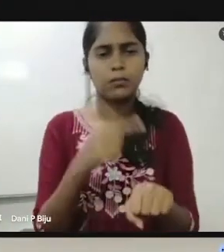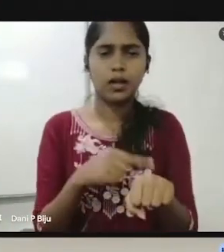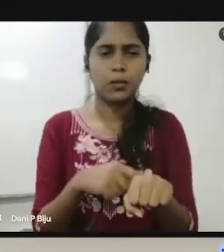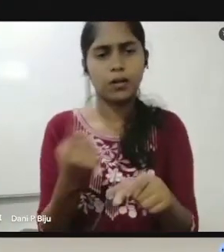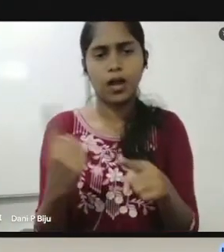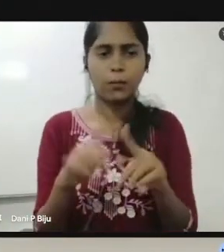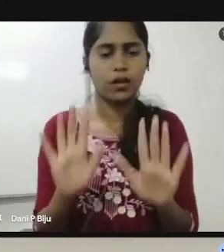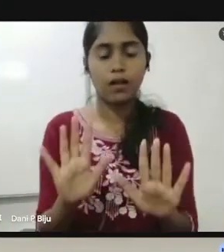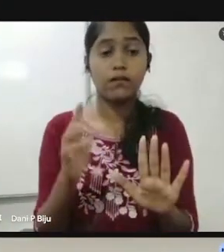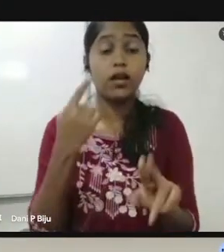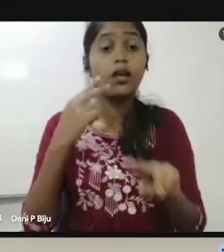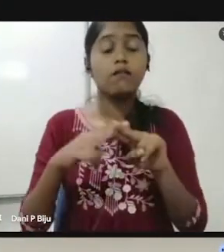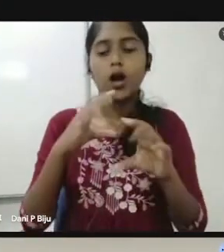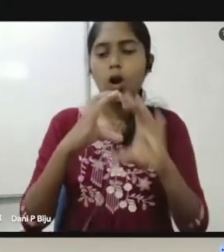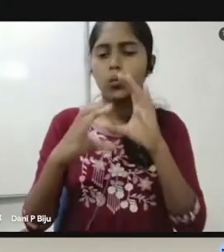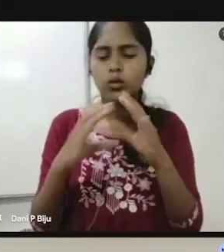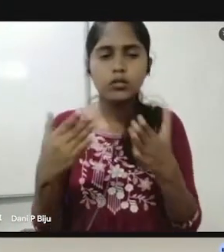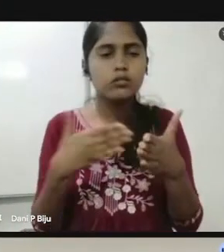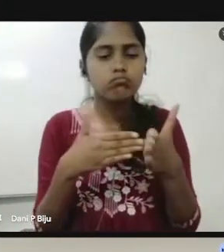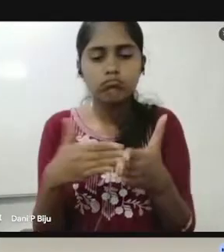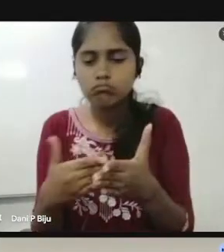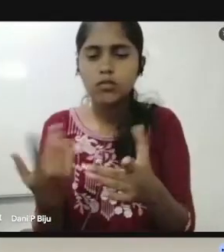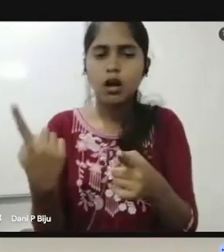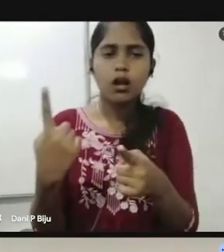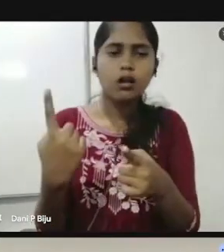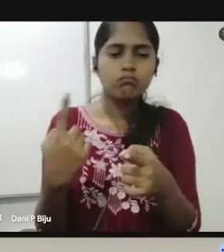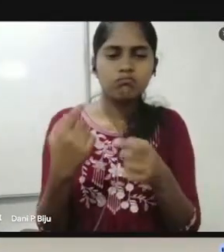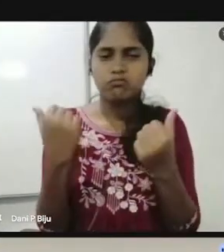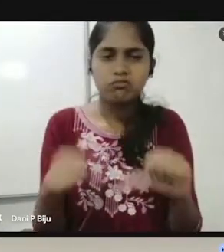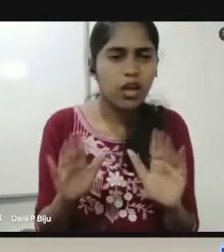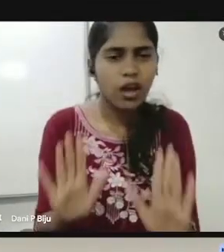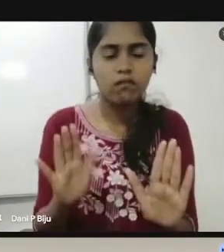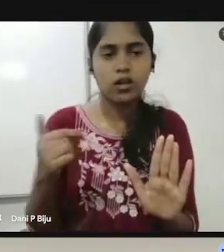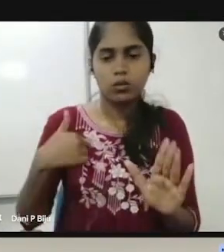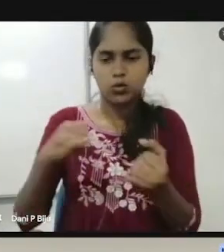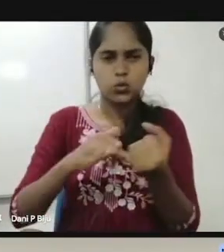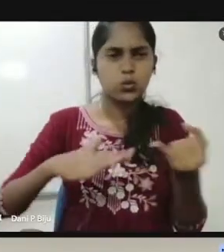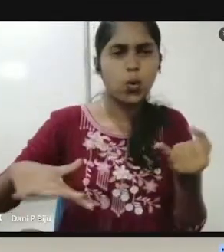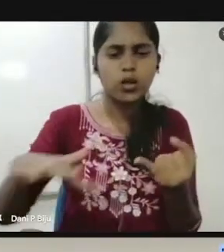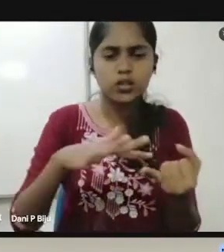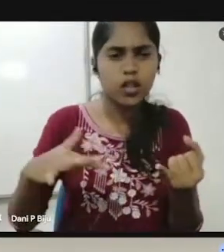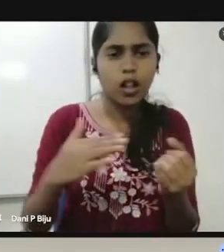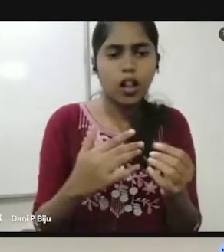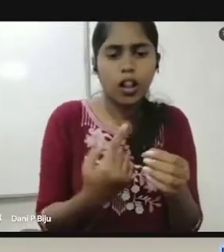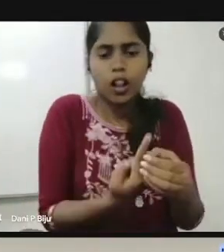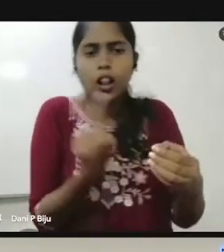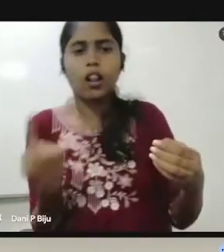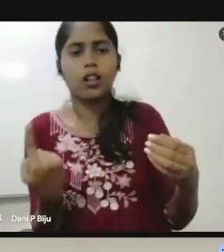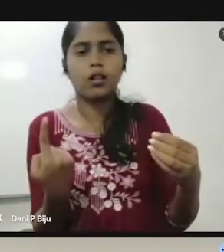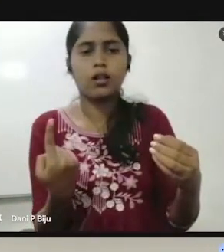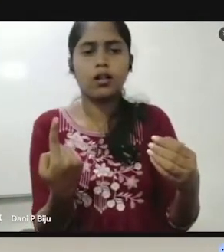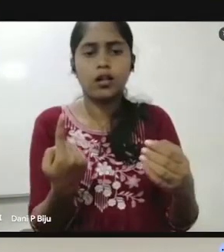ആശയവിനിമയം നടത്താൻ നമുക്ക് സാധിച്ചില്ല എന്നുണ്ടെങ്കിൽ സാമൂഹിക ഒറ്റപ്പെടൽ അല്ലെങ്കിൽ ഈ വൈകാരികമായ ഒറ്റപ്പെടൽ, ഇതെല്ലാം ചിലപ്പോൾ നമുക്ക്